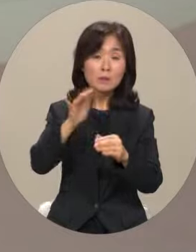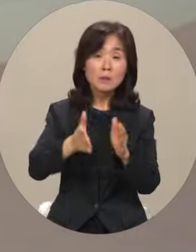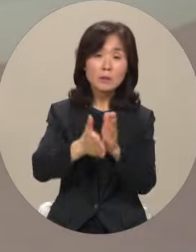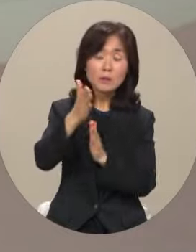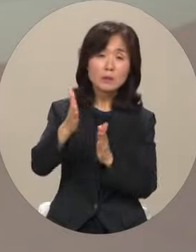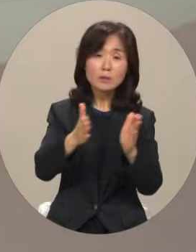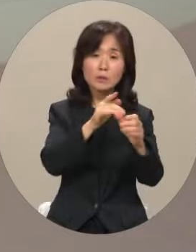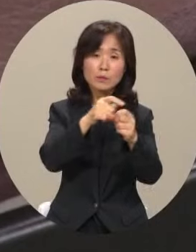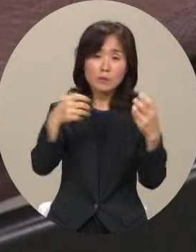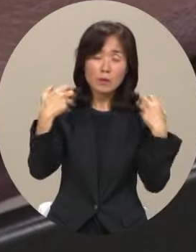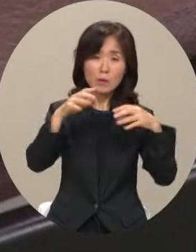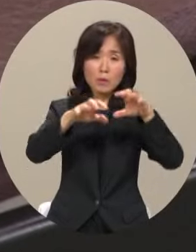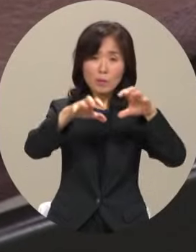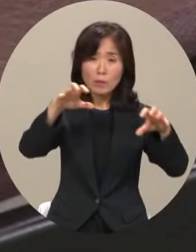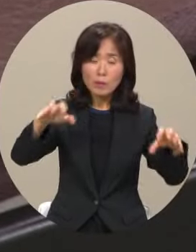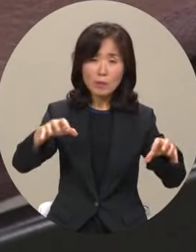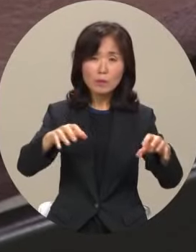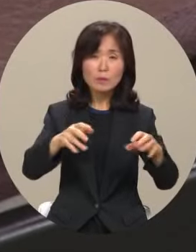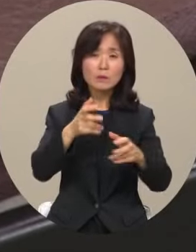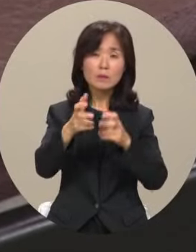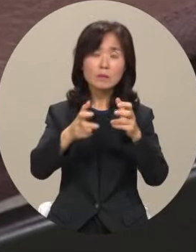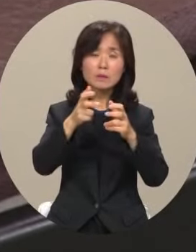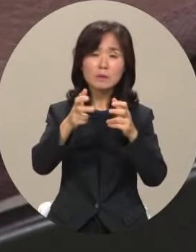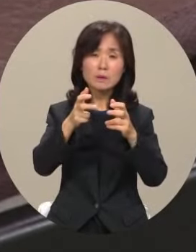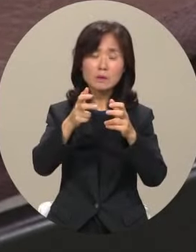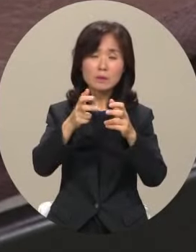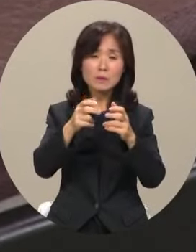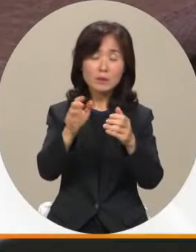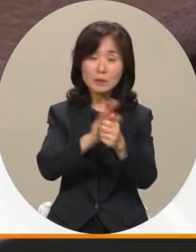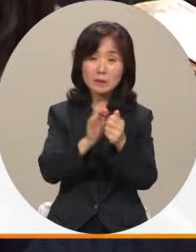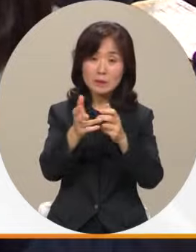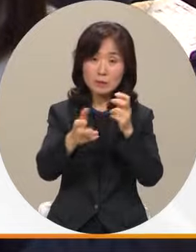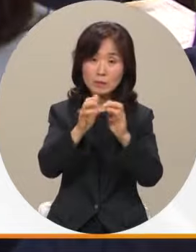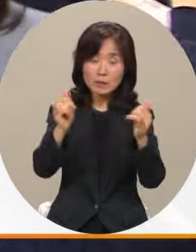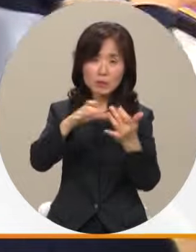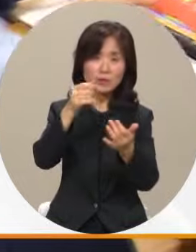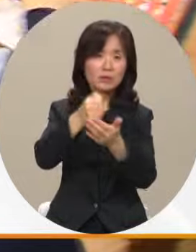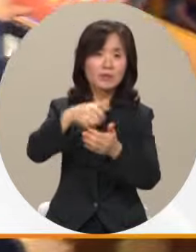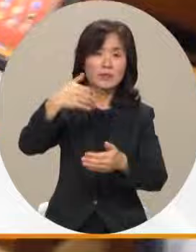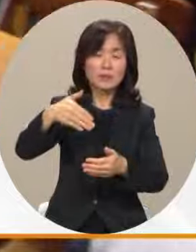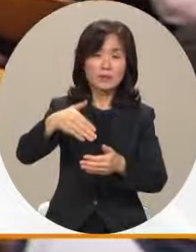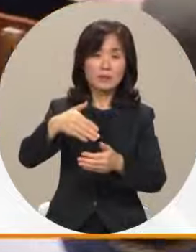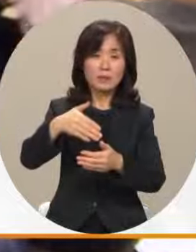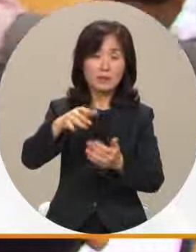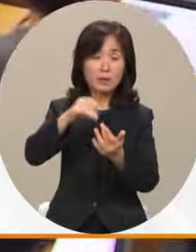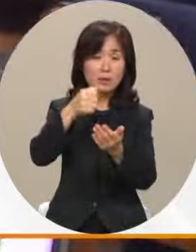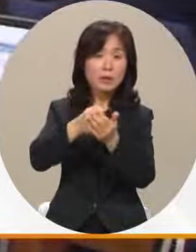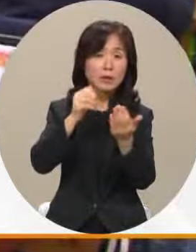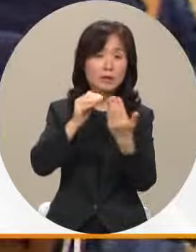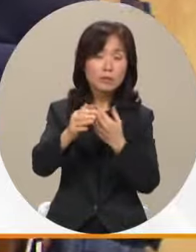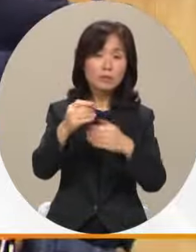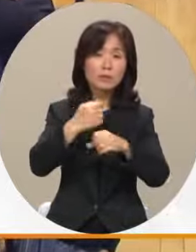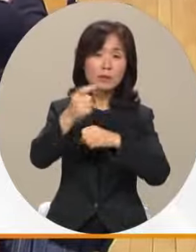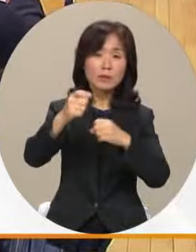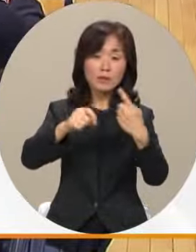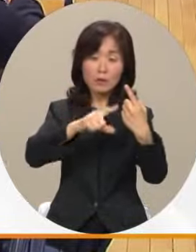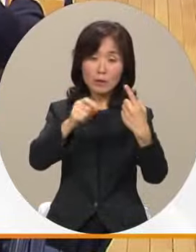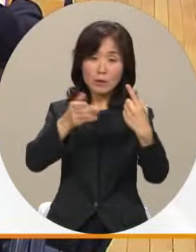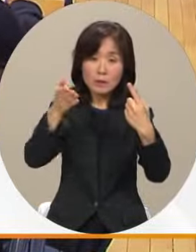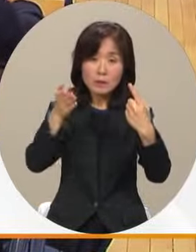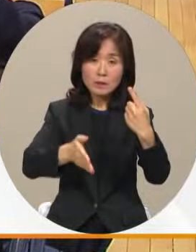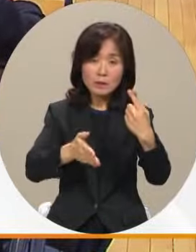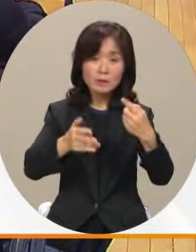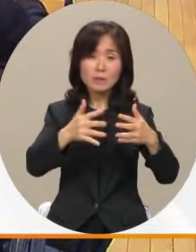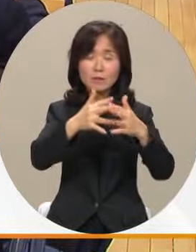서비스 사업자도 선정되지 않았습니다 서비스 사업자 선정 뒤 내년 1월까지 망 구축을 완료하겠다